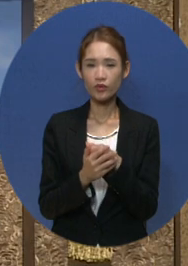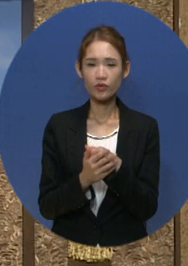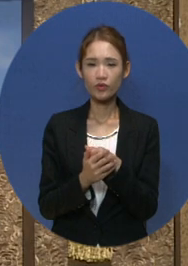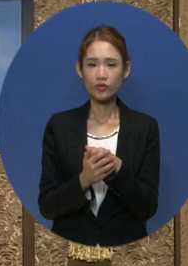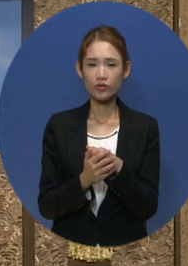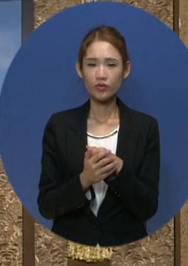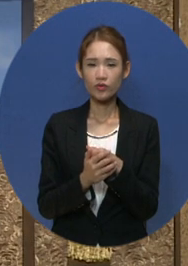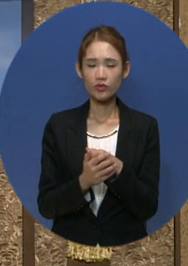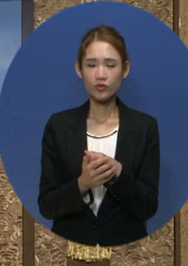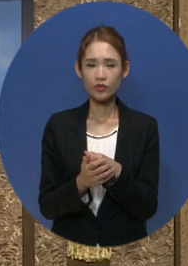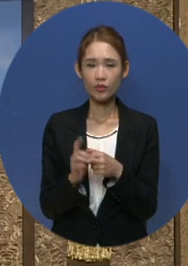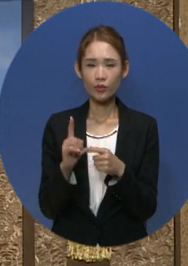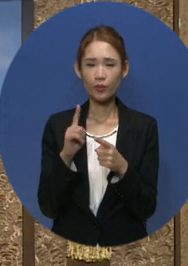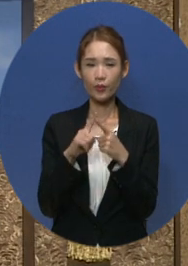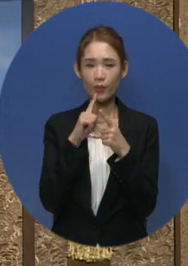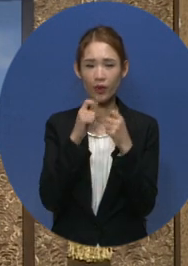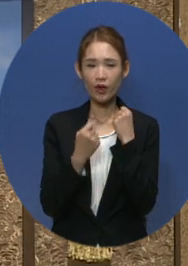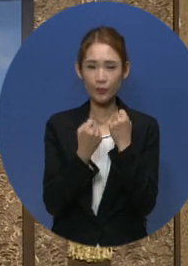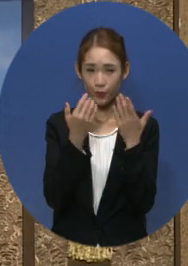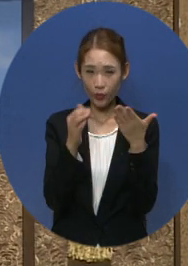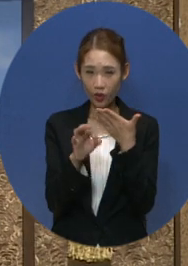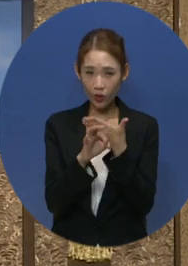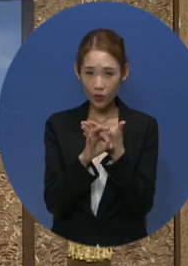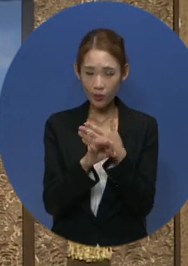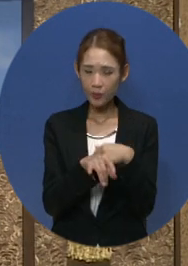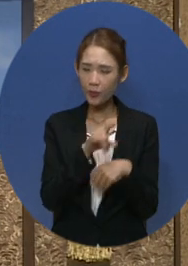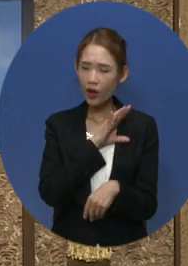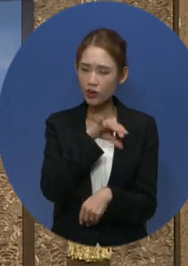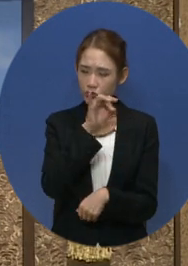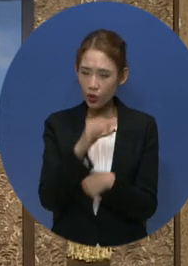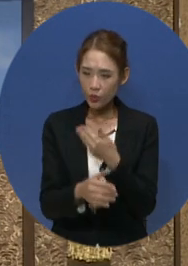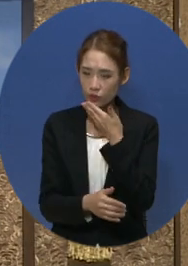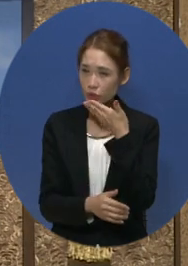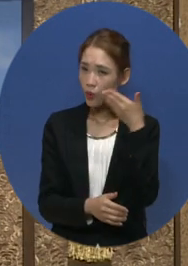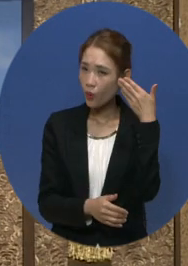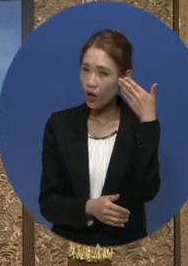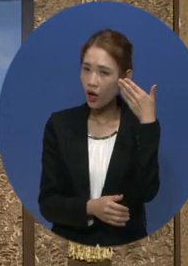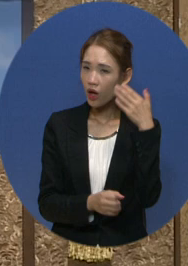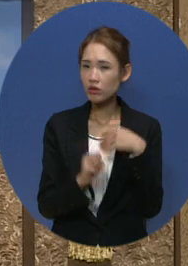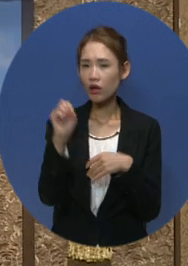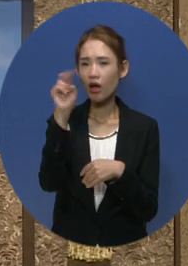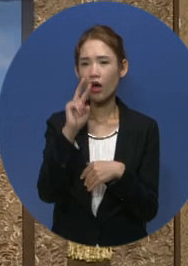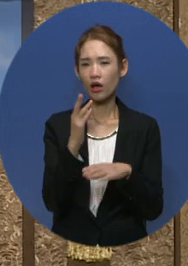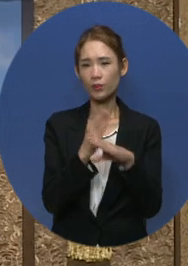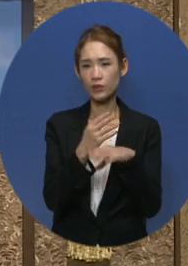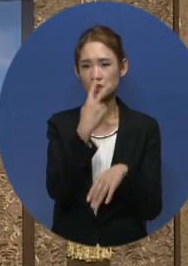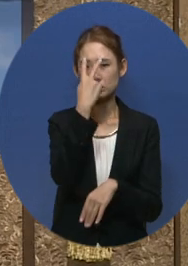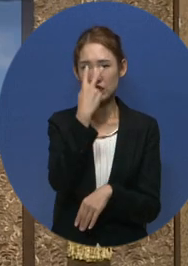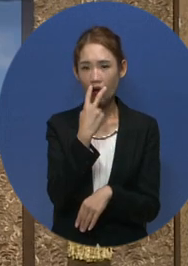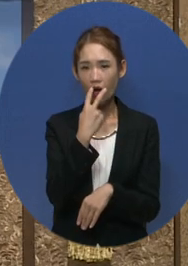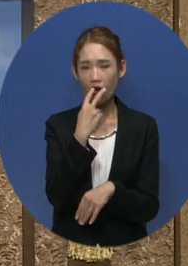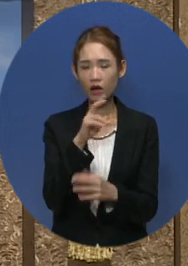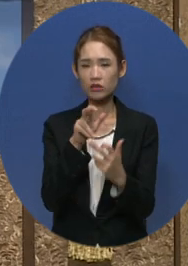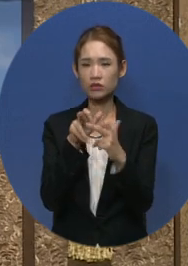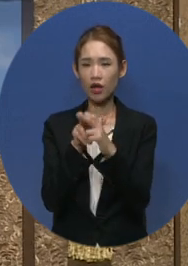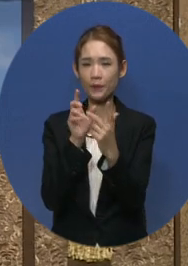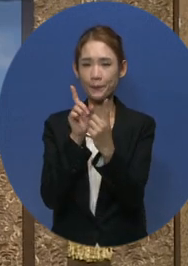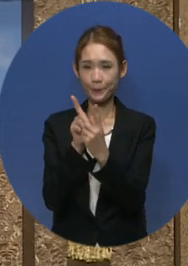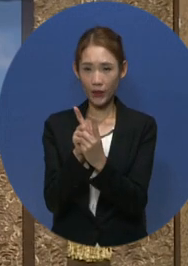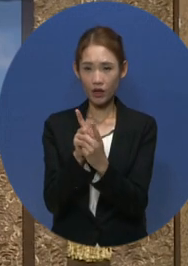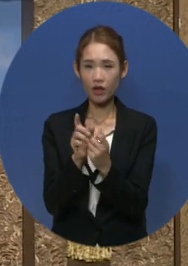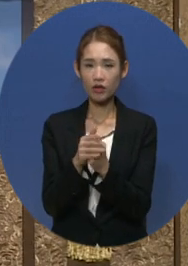농맹인이 있어요. 그건 뭐냐면 처음에는 농인이었어요. 그런데 중간에 시각장애를 입었어요. 그런